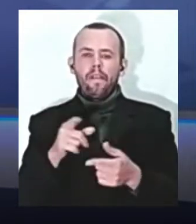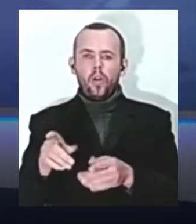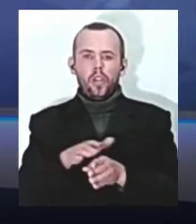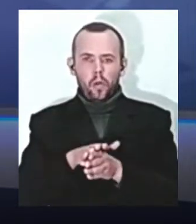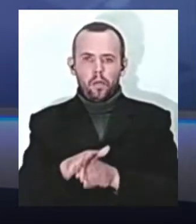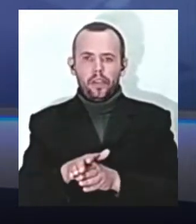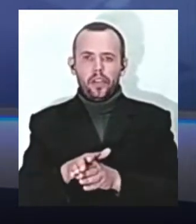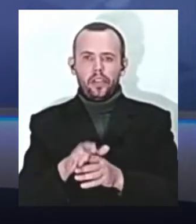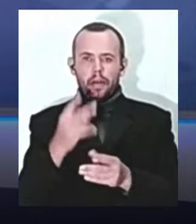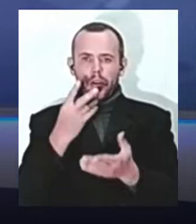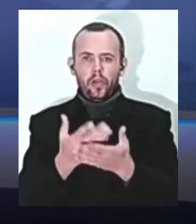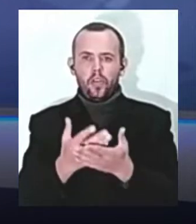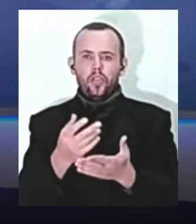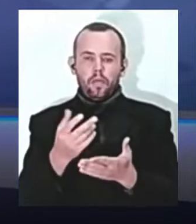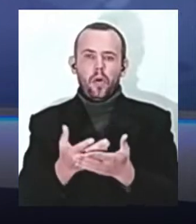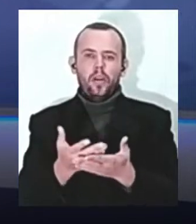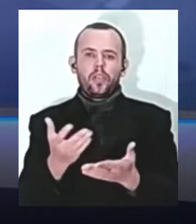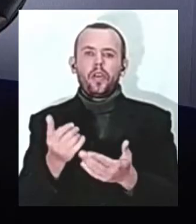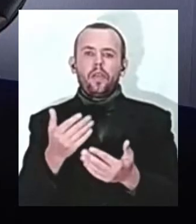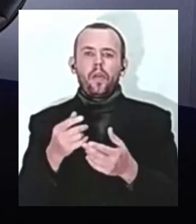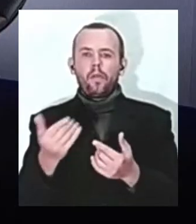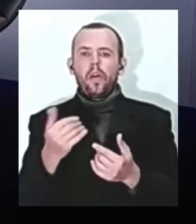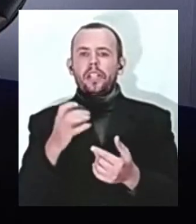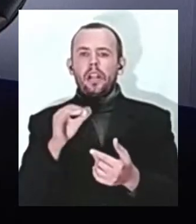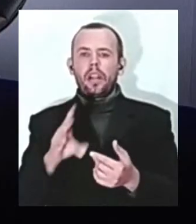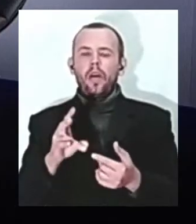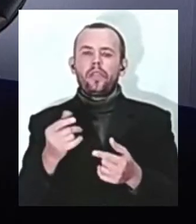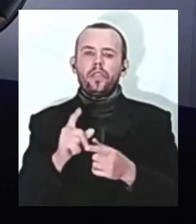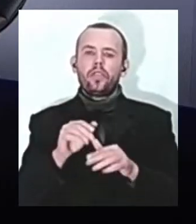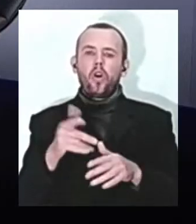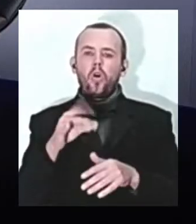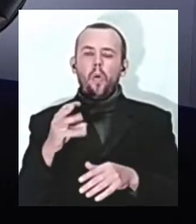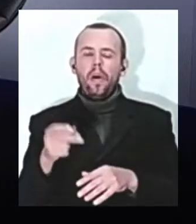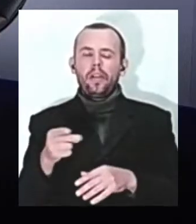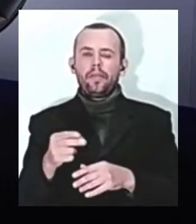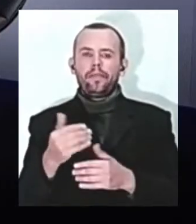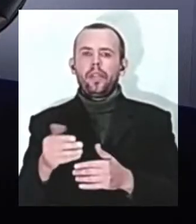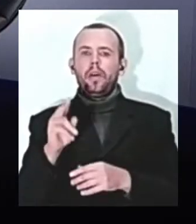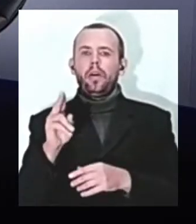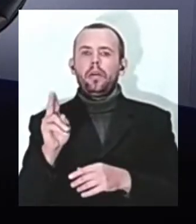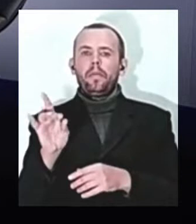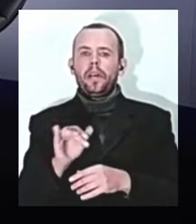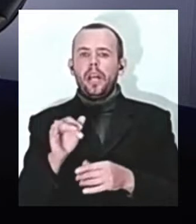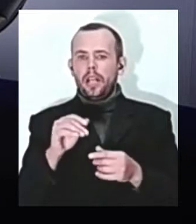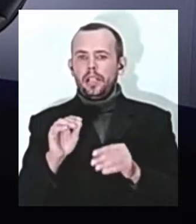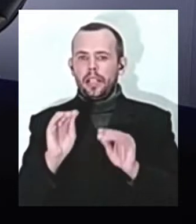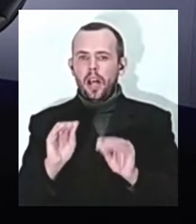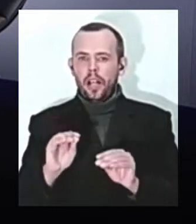відображають і показують там дійсний стан справ в тій чи іншій громаді? При складанні показників, їх